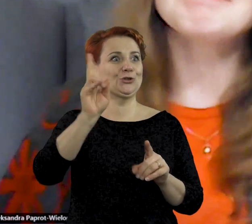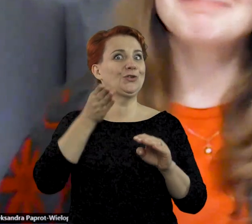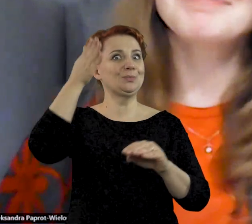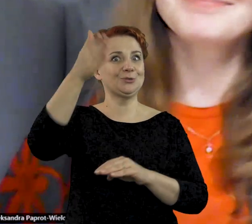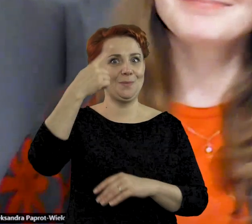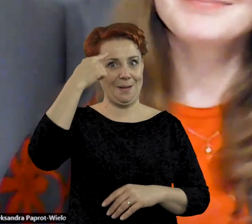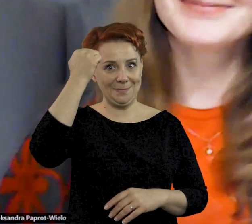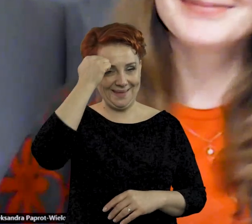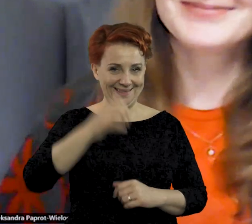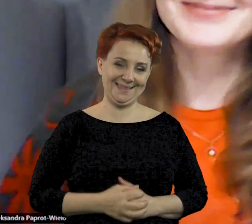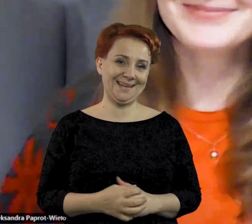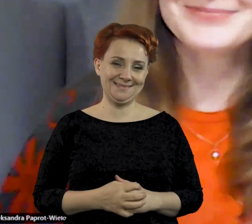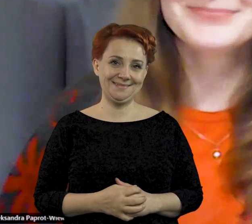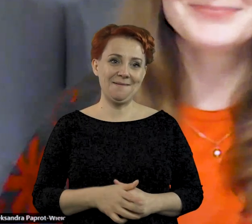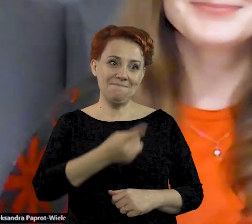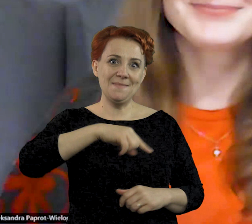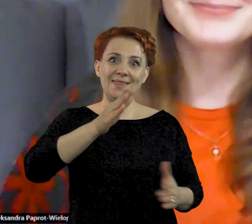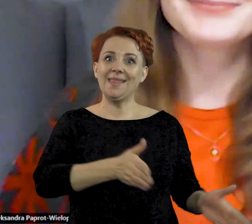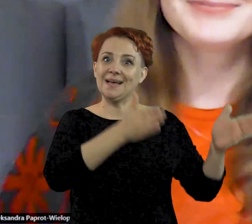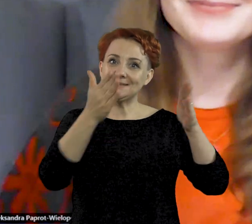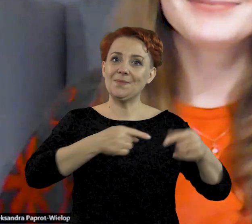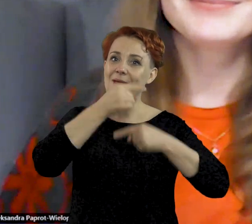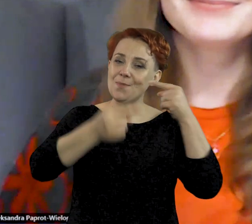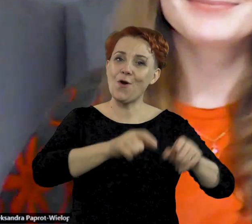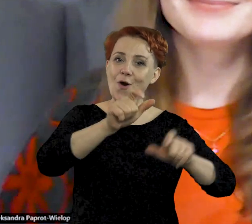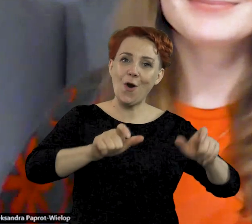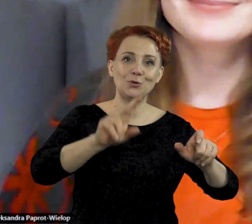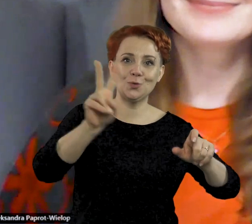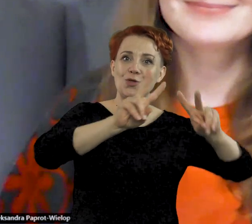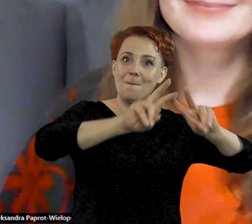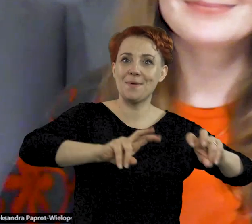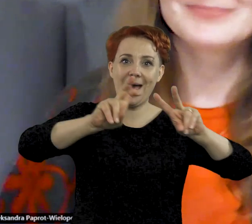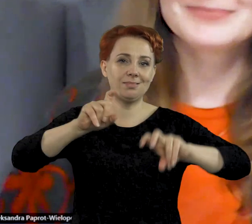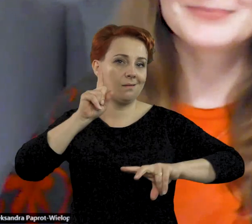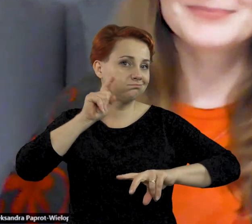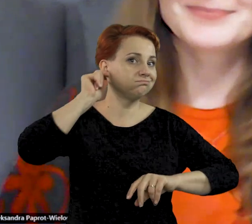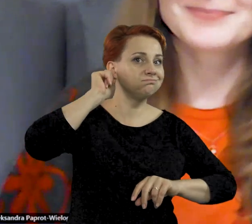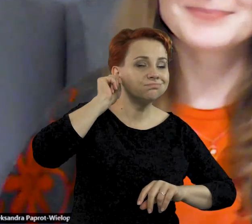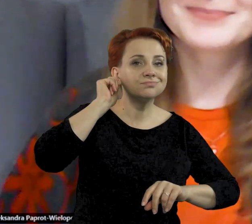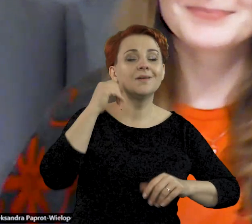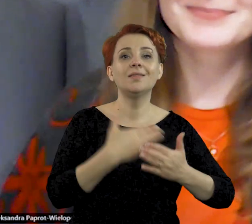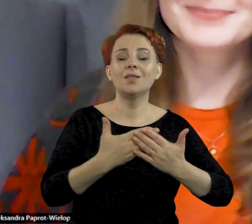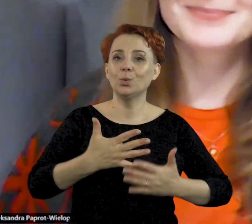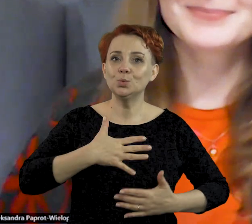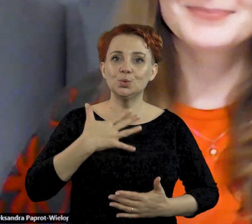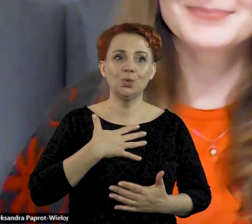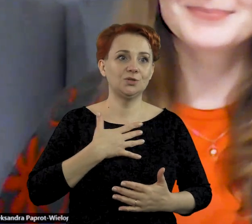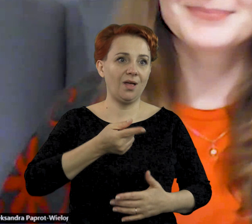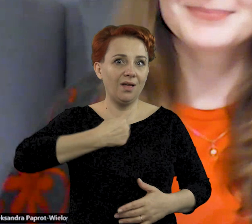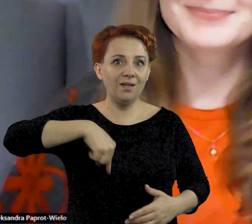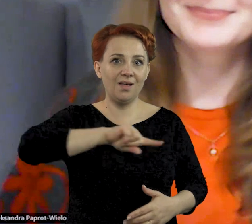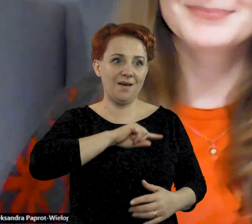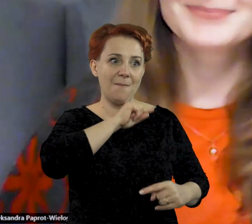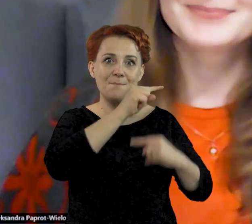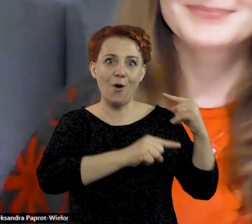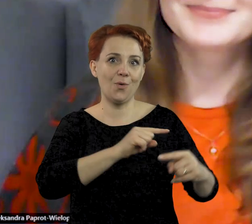że jesteśmy kolejnym pokoleniem badaczek, badaczy i że tak, także to też mi się wydaje, że teraz jakby też na naszym